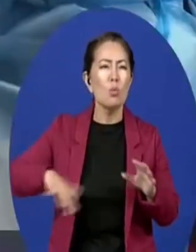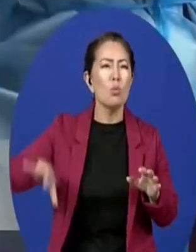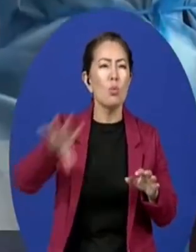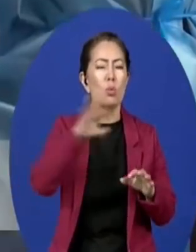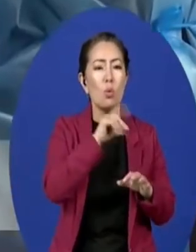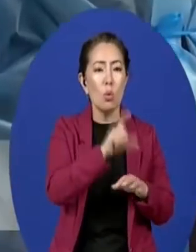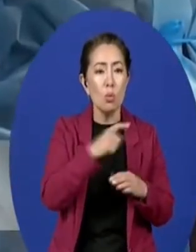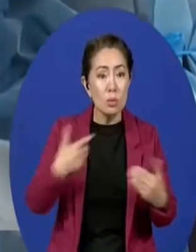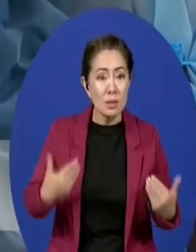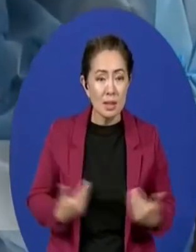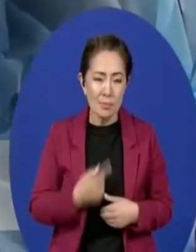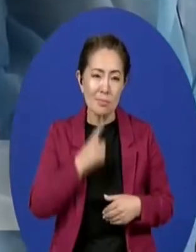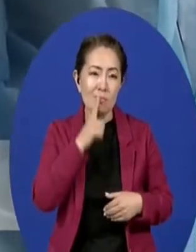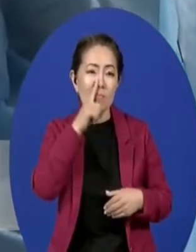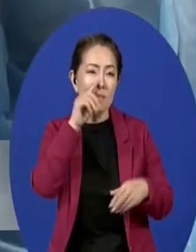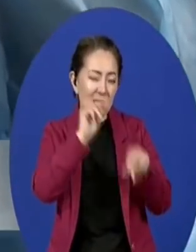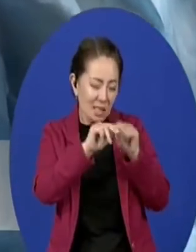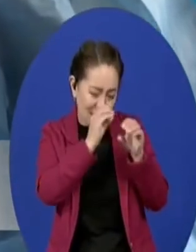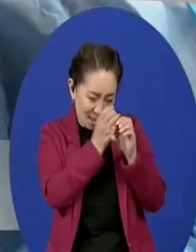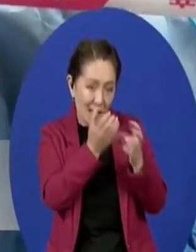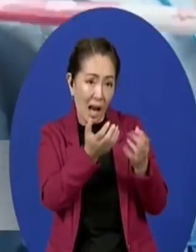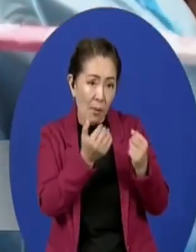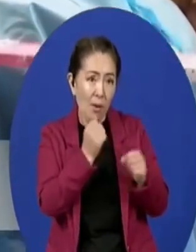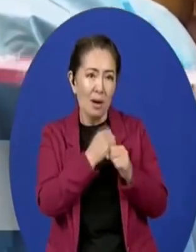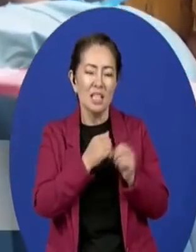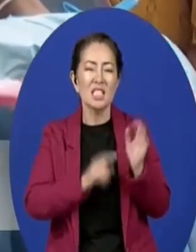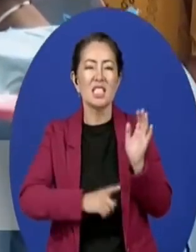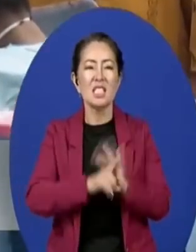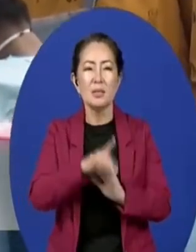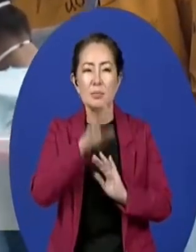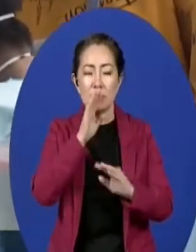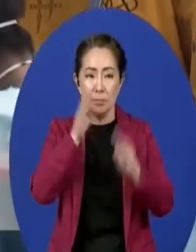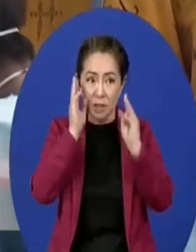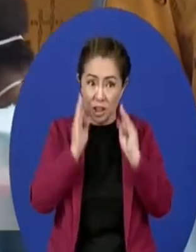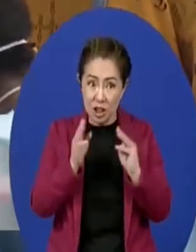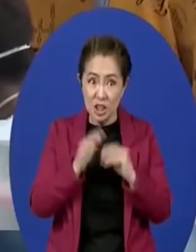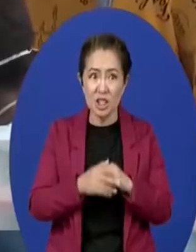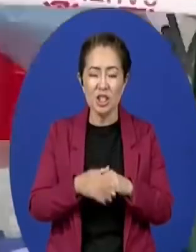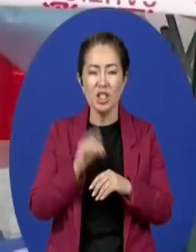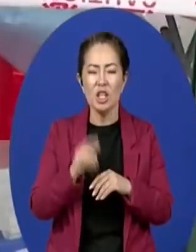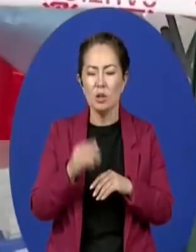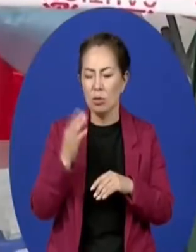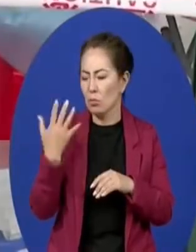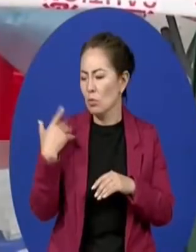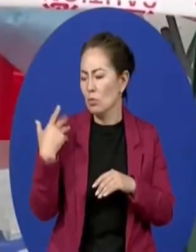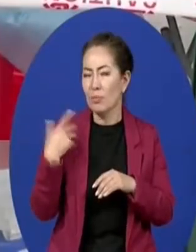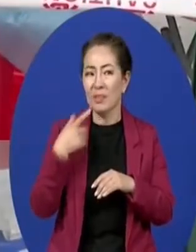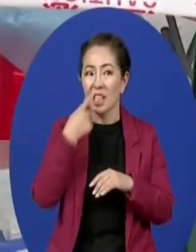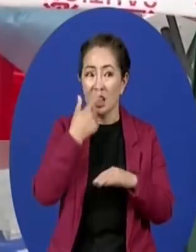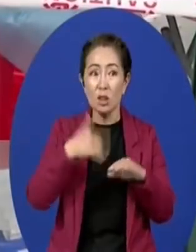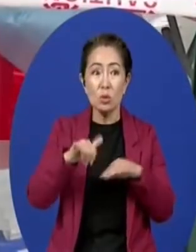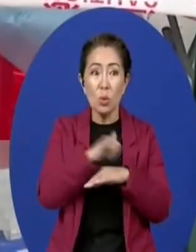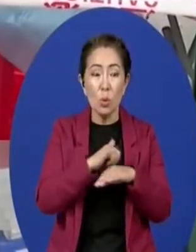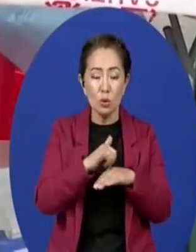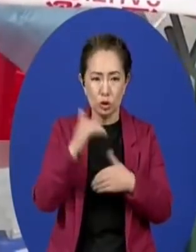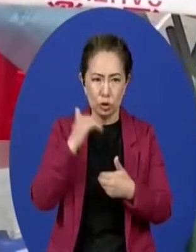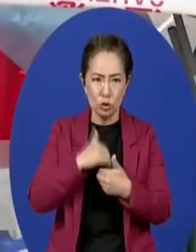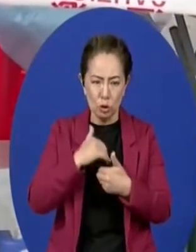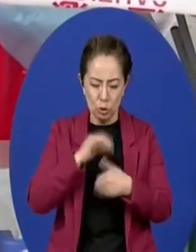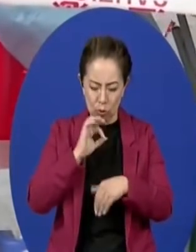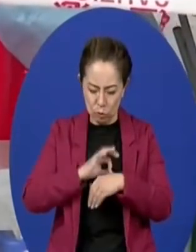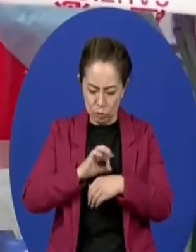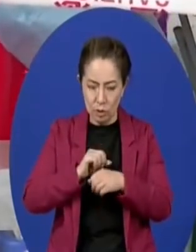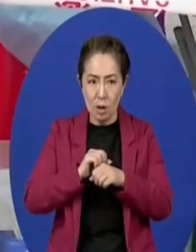оршин суугчийг шинжилгээнд хамруулах ажлыг удахгүй эхлүүлэхээр шийдэд байгаа маа. Ер нь сүүлийн үед Хятад улсад дотоод